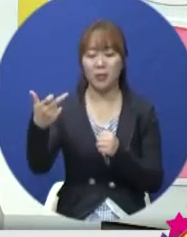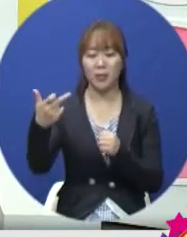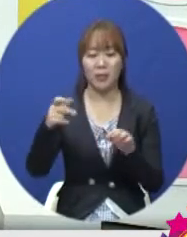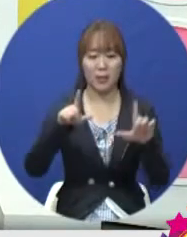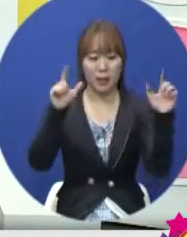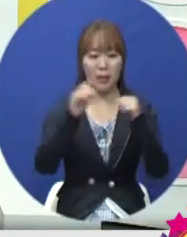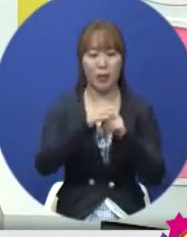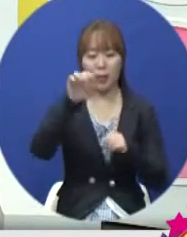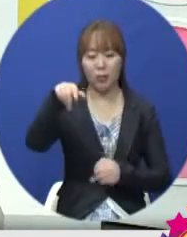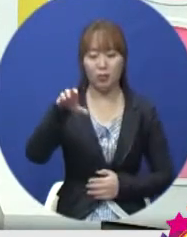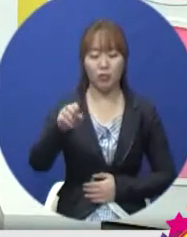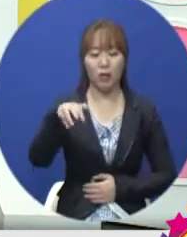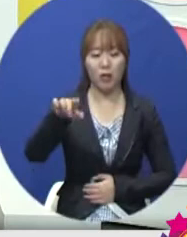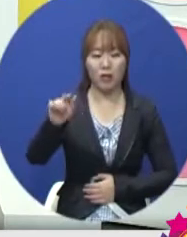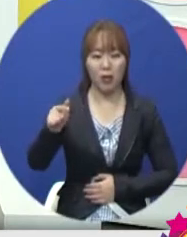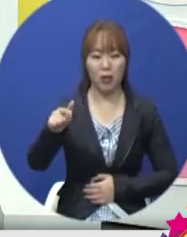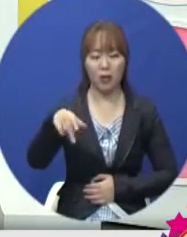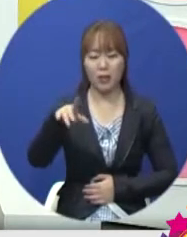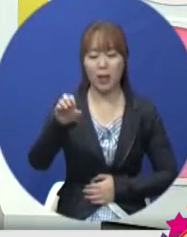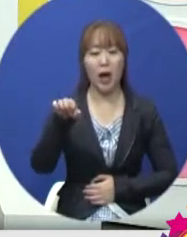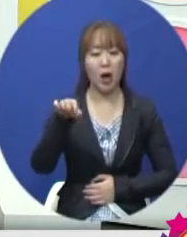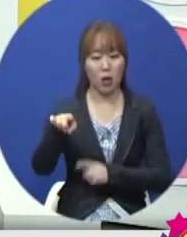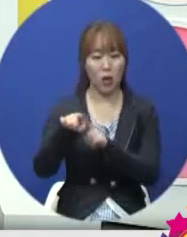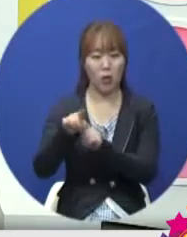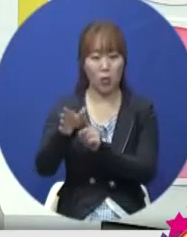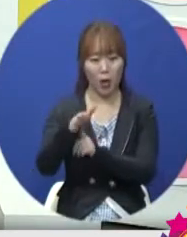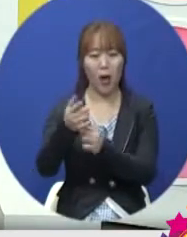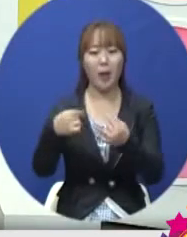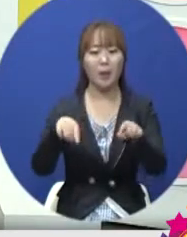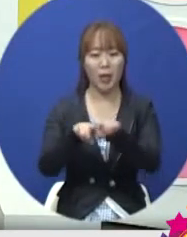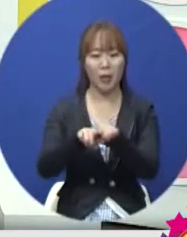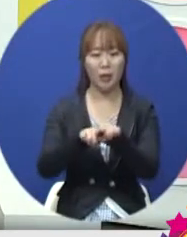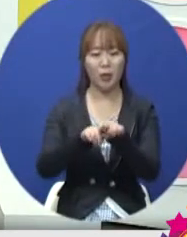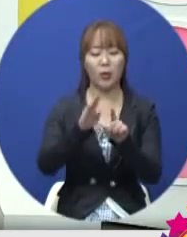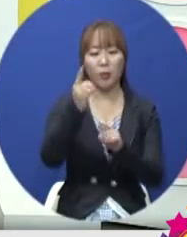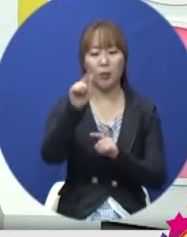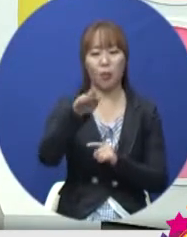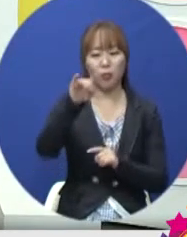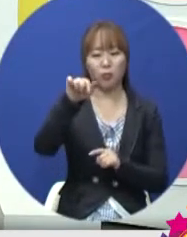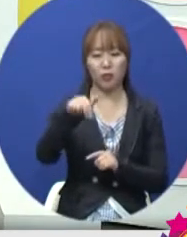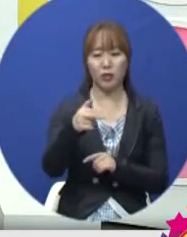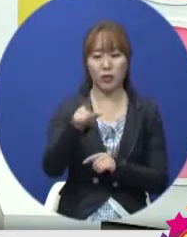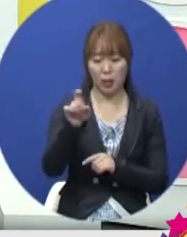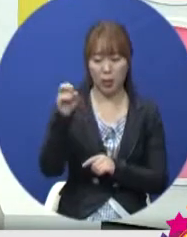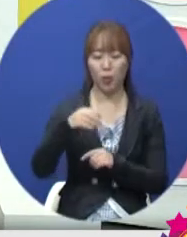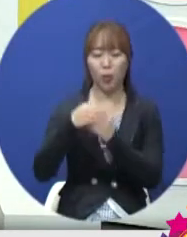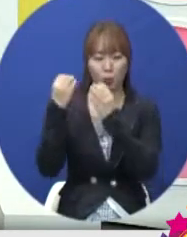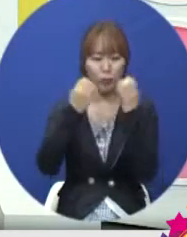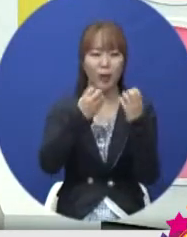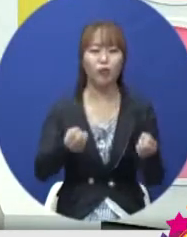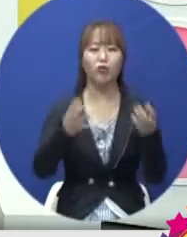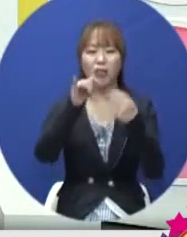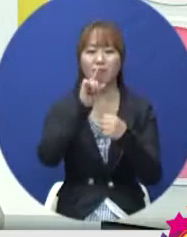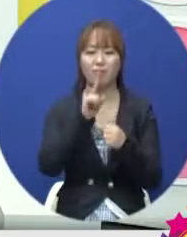2017 풍천장어와 함께하는 고창 복분자와 수박 축제가 열린다고 합니다.